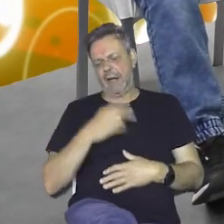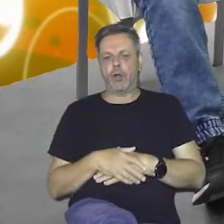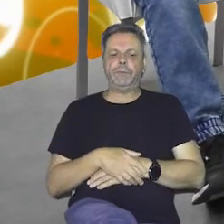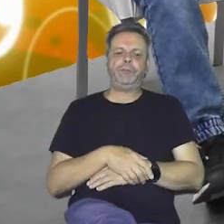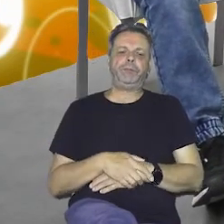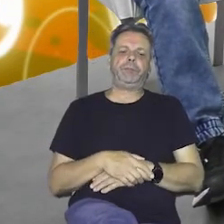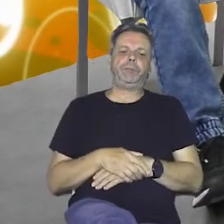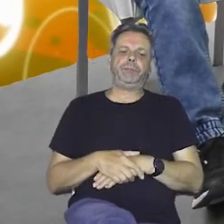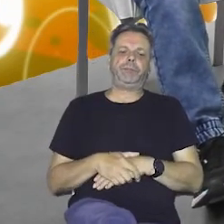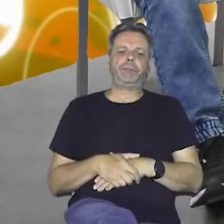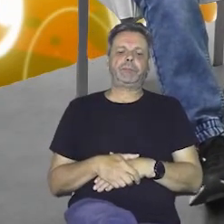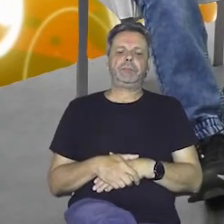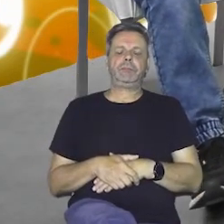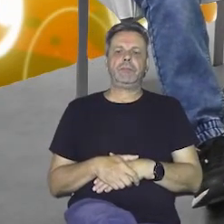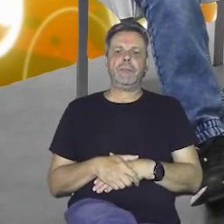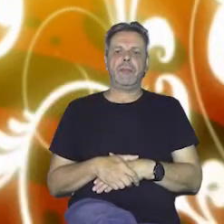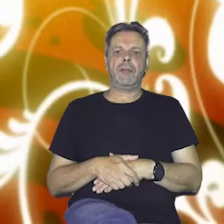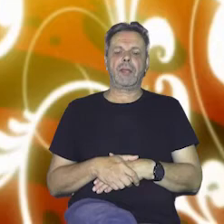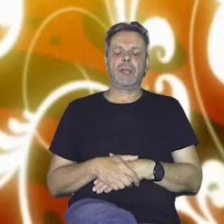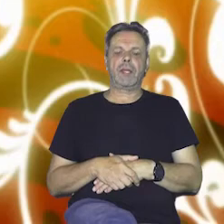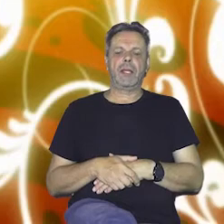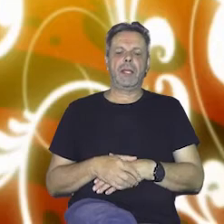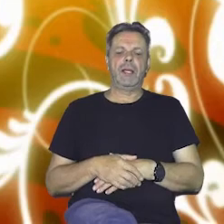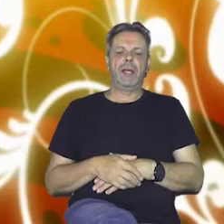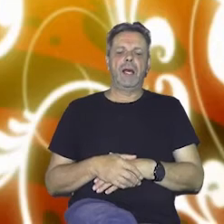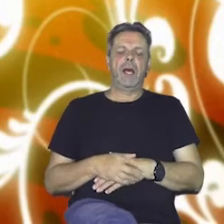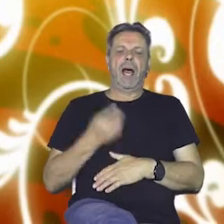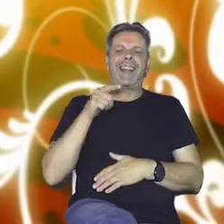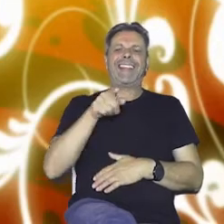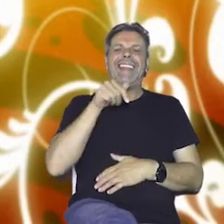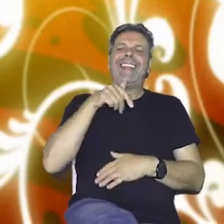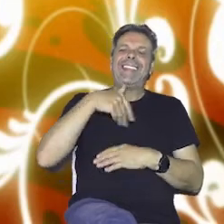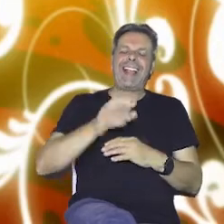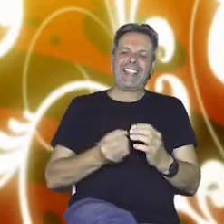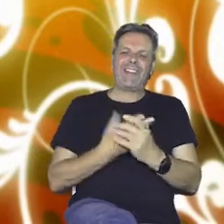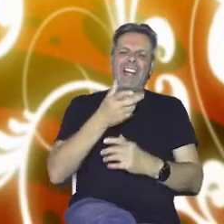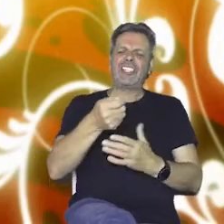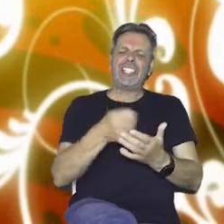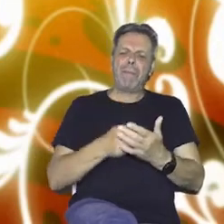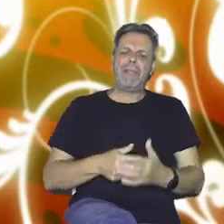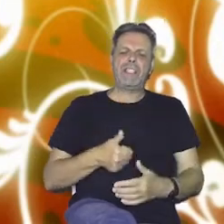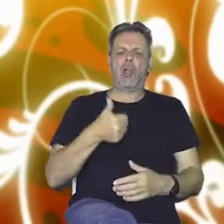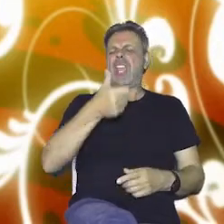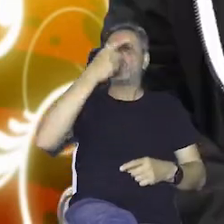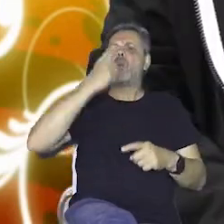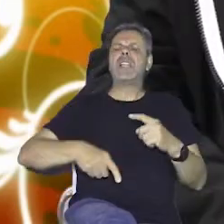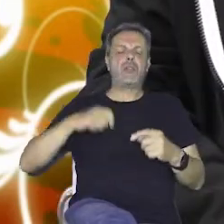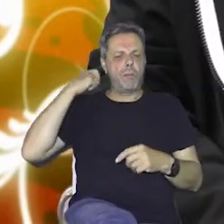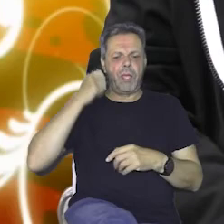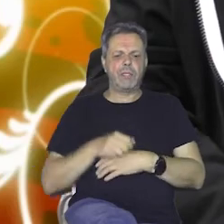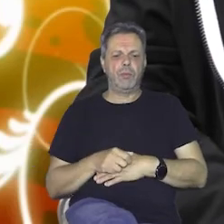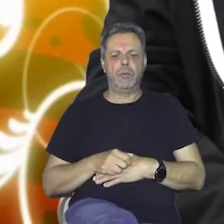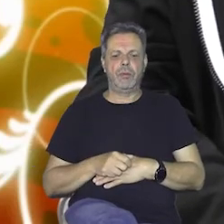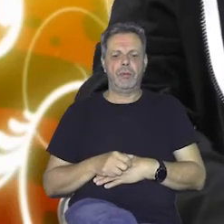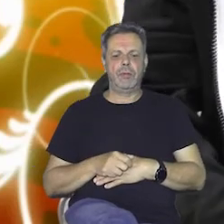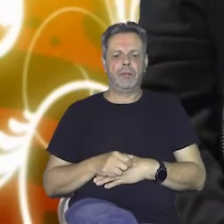Jasno. Ali, kad sam vam rekla, ti i dalje stvaraš, ti si napisao jednu zadnju pjesmu. Da. Bi li je ti